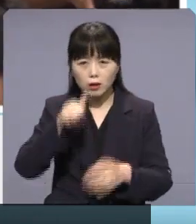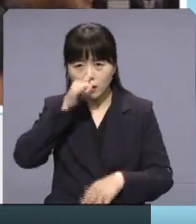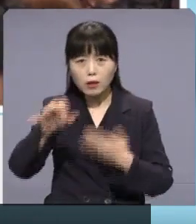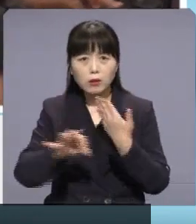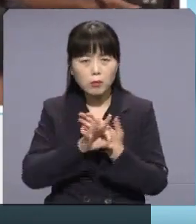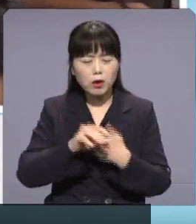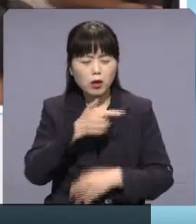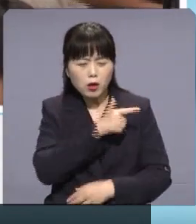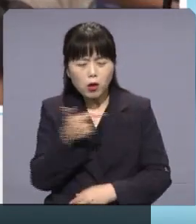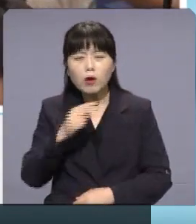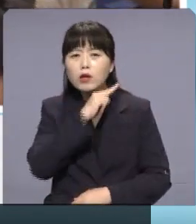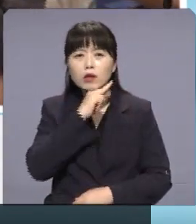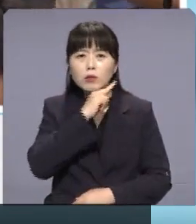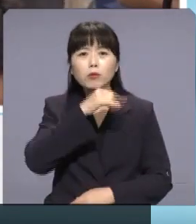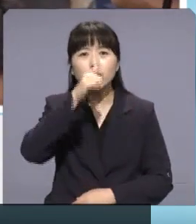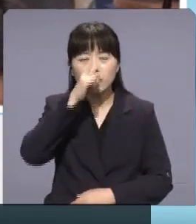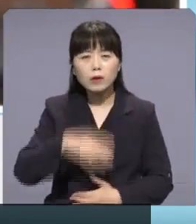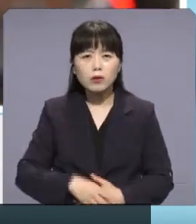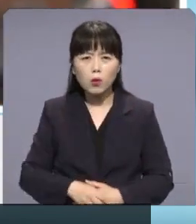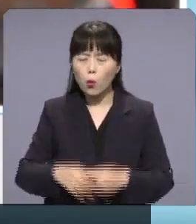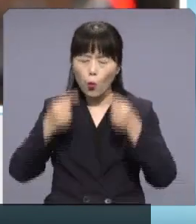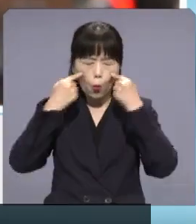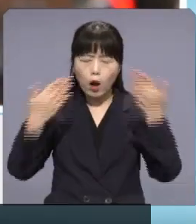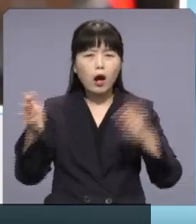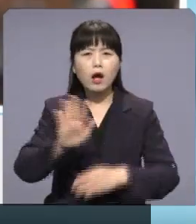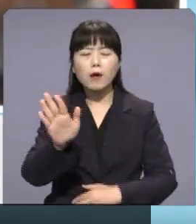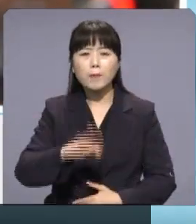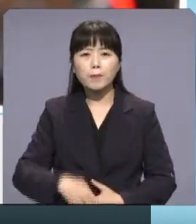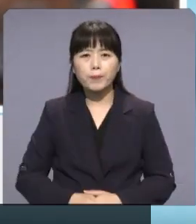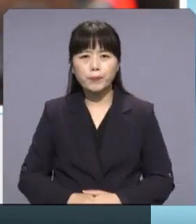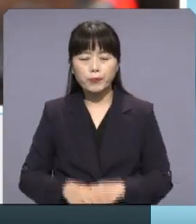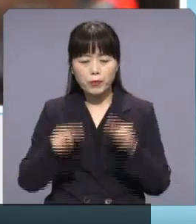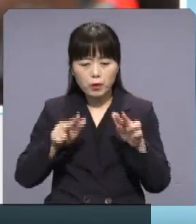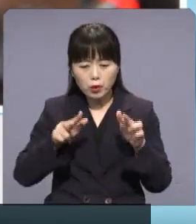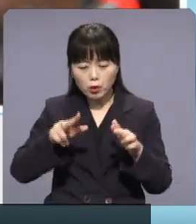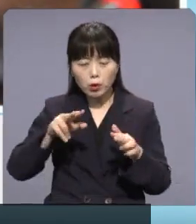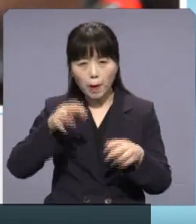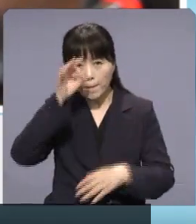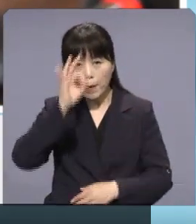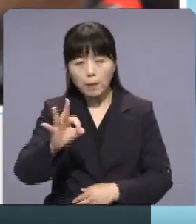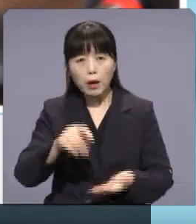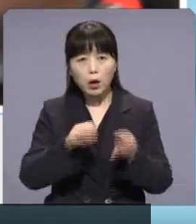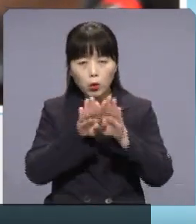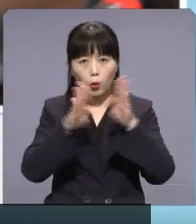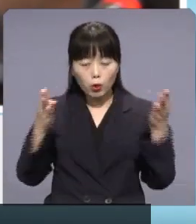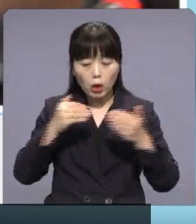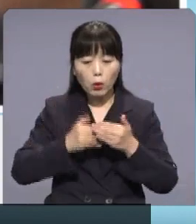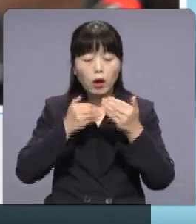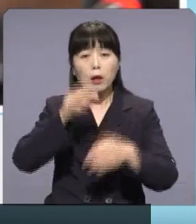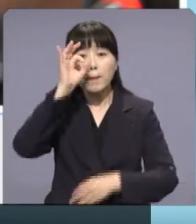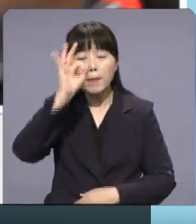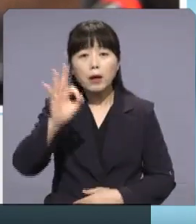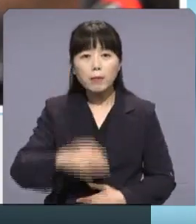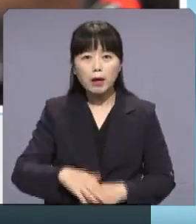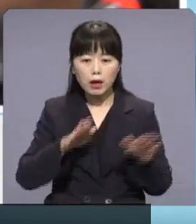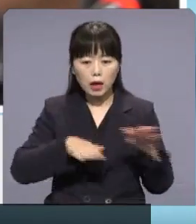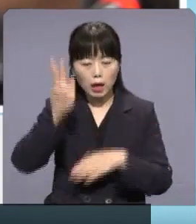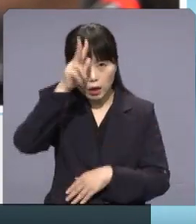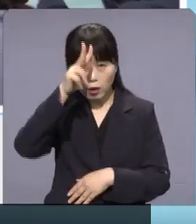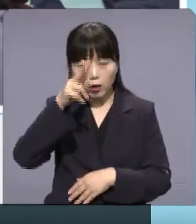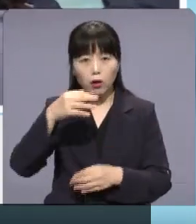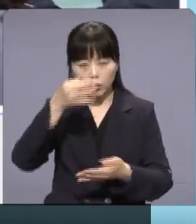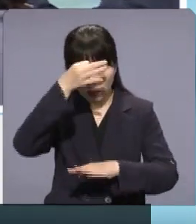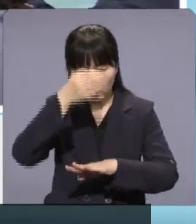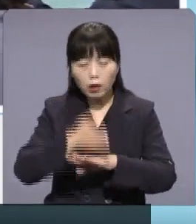가지 의문이 남는 건 사실이에요. 아직도 명쾌하지 않아요. 근데 지금 한번 봐보십시오. 공개하는 과정요. 해경이